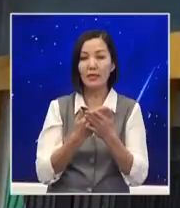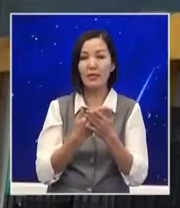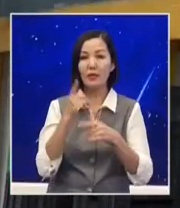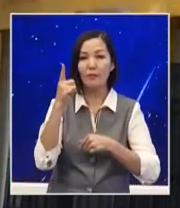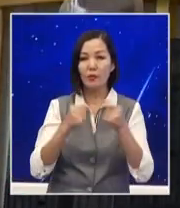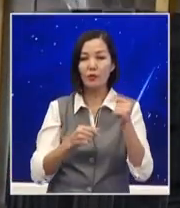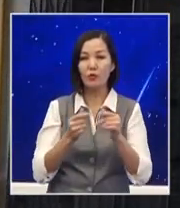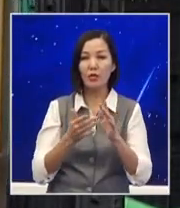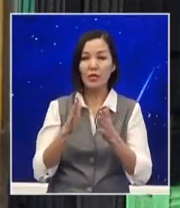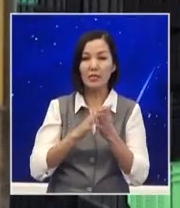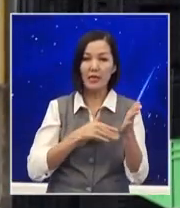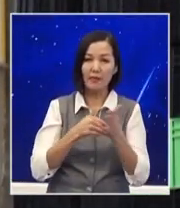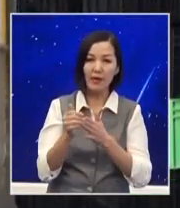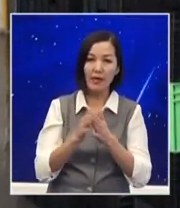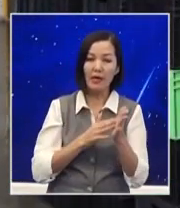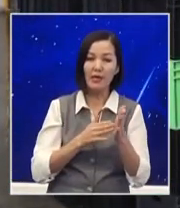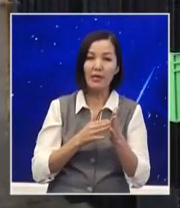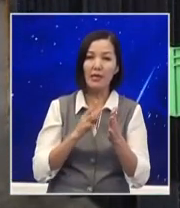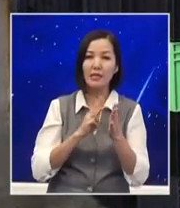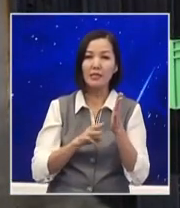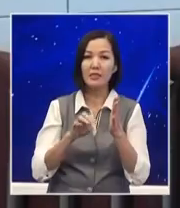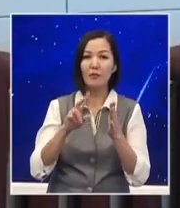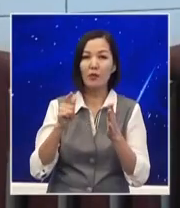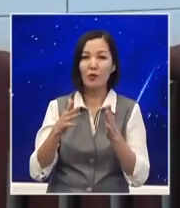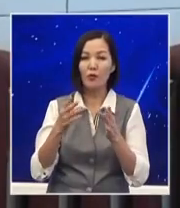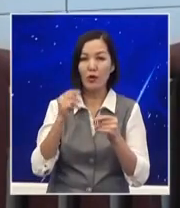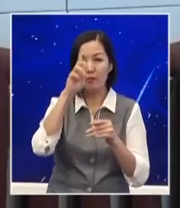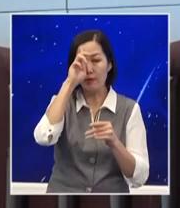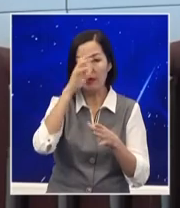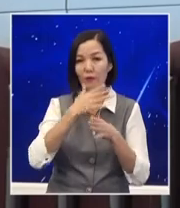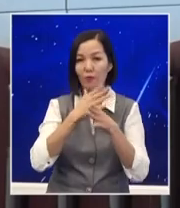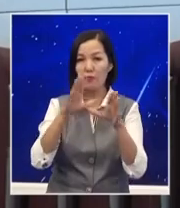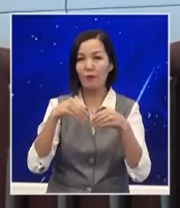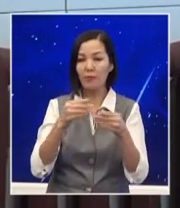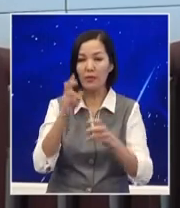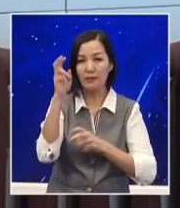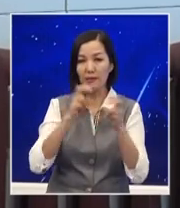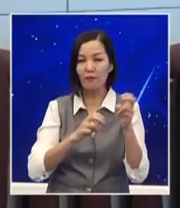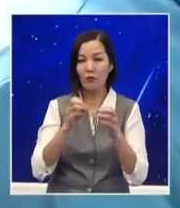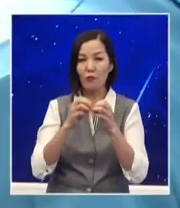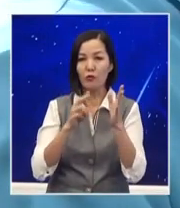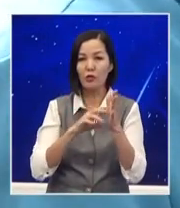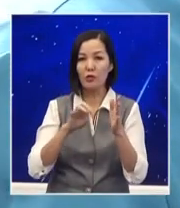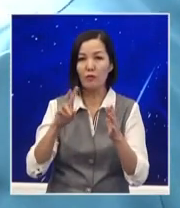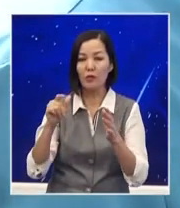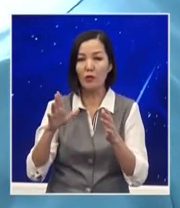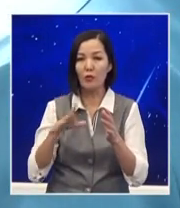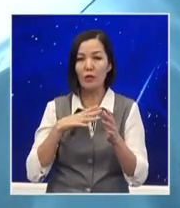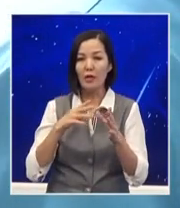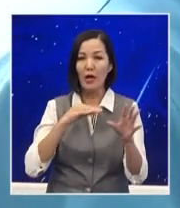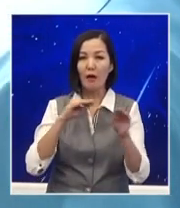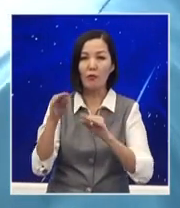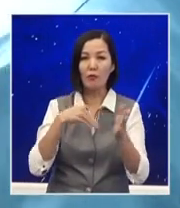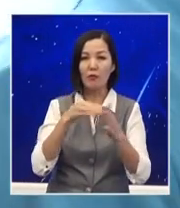сүтке, сарымайға және қатты ірімшікке 80 миллион теңгеге субсидия берілді. Соның арқасында зауытқа 17 миллион теңгеге компрессор сатып